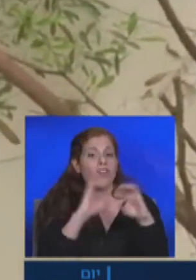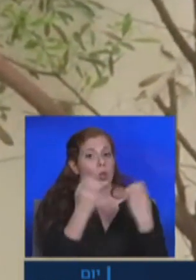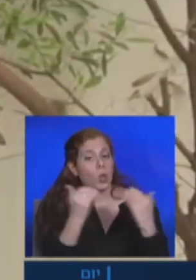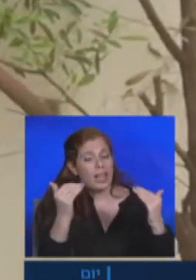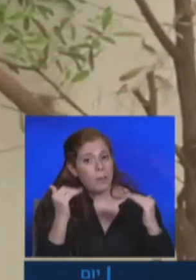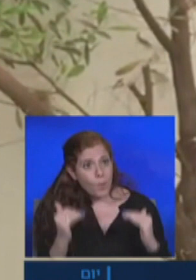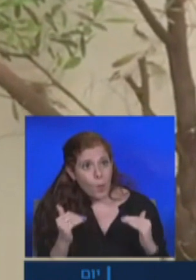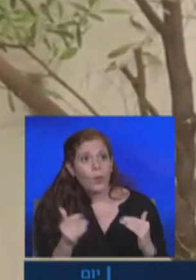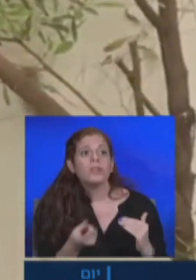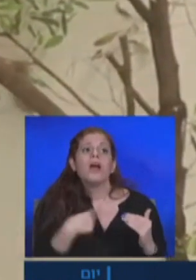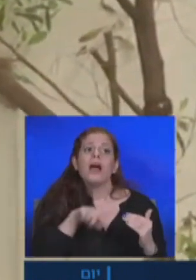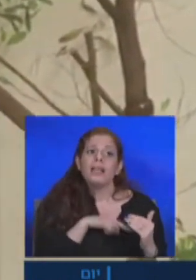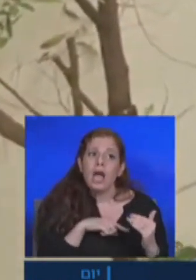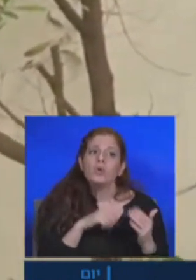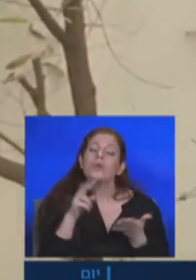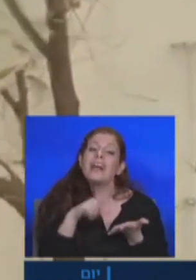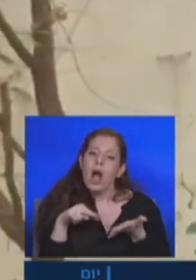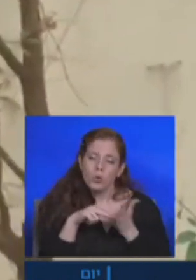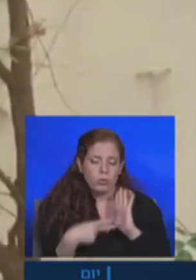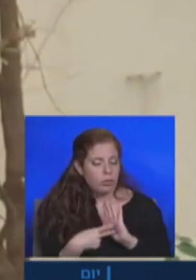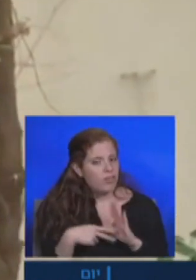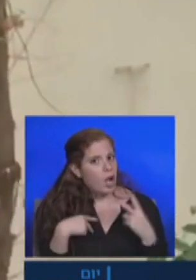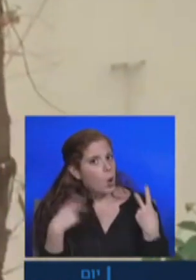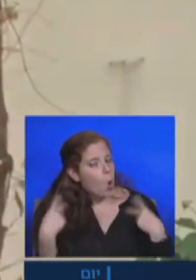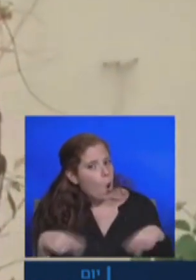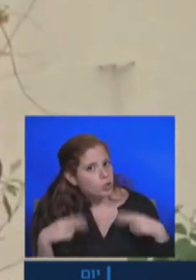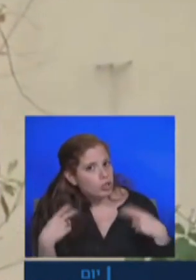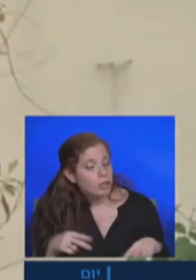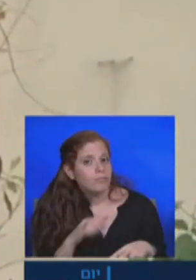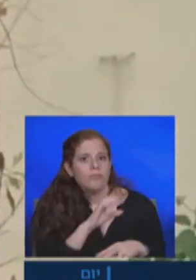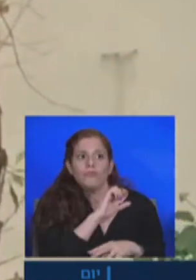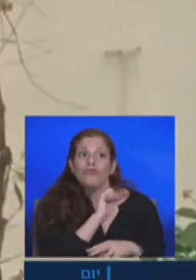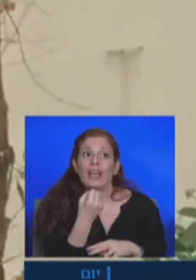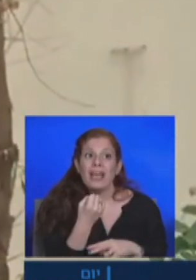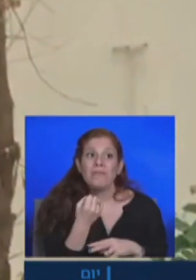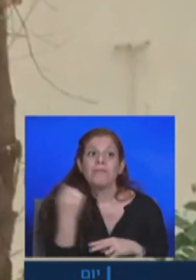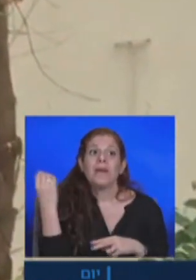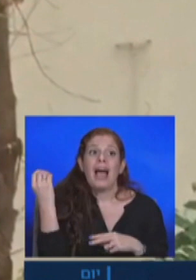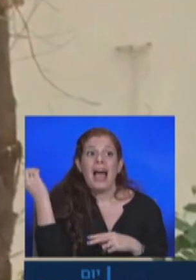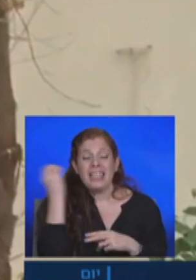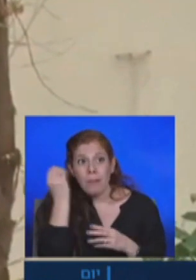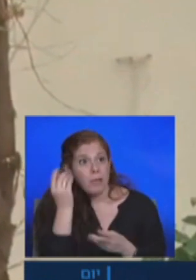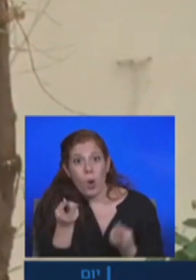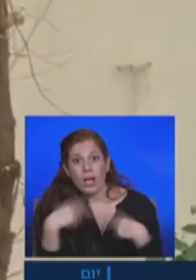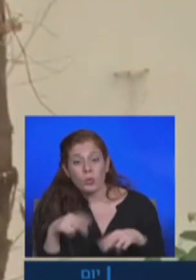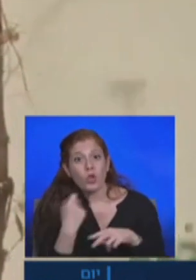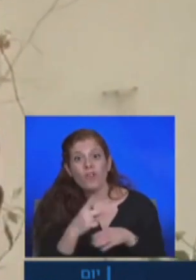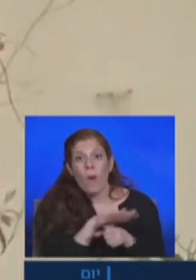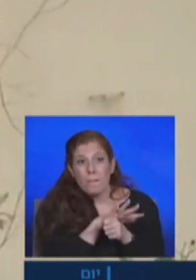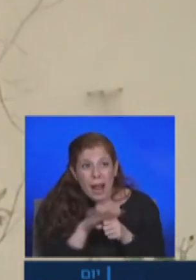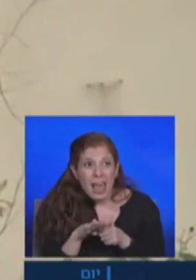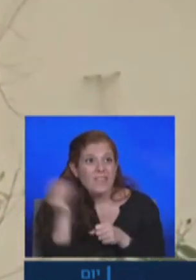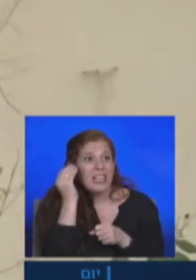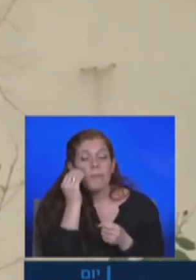את המתווה ואנו חוששים מאוד שאם לא יחזרו תלמידי הגנים לשבוע עבודה מלא, והתלמידים לא